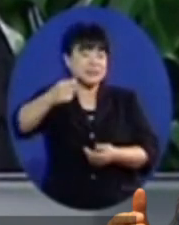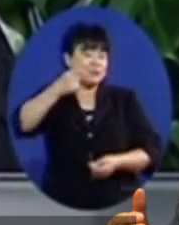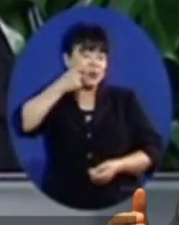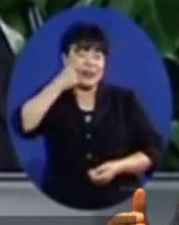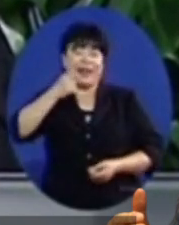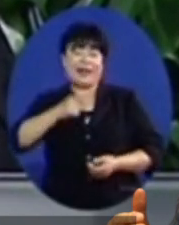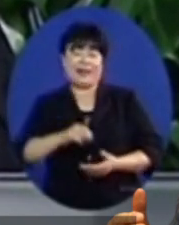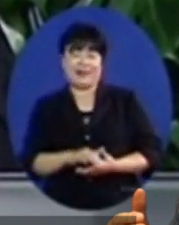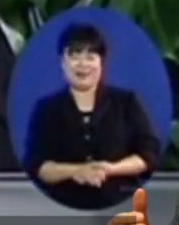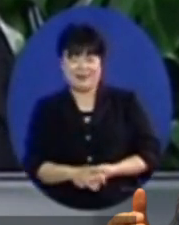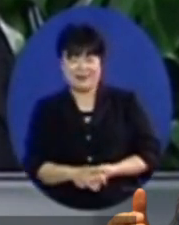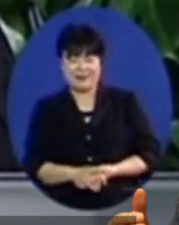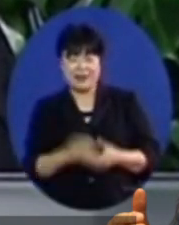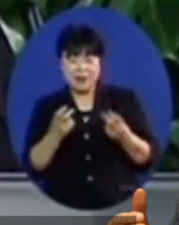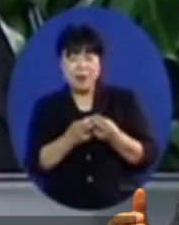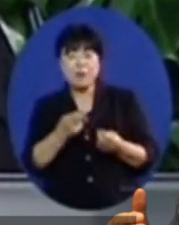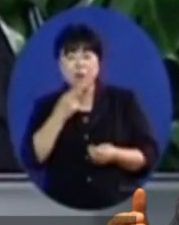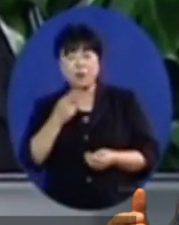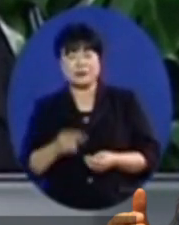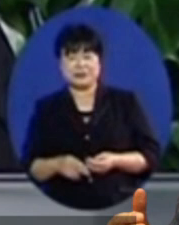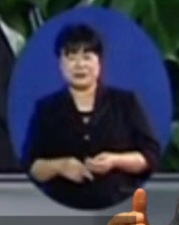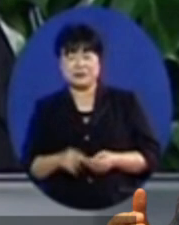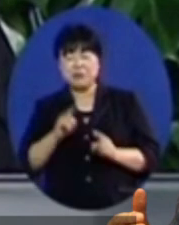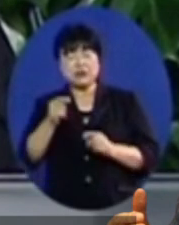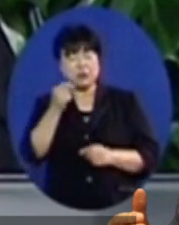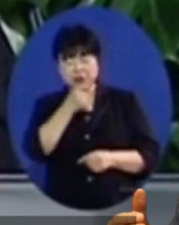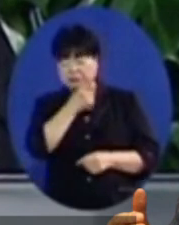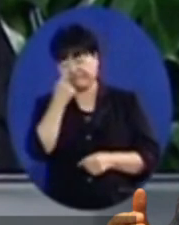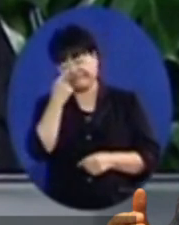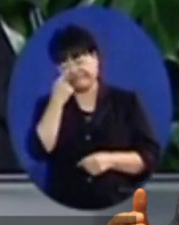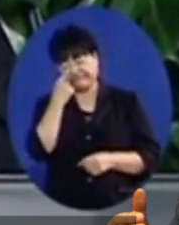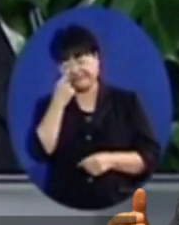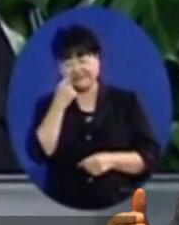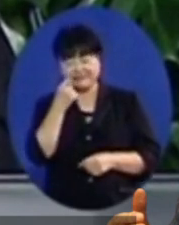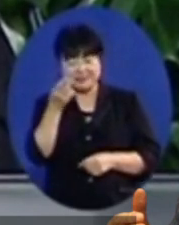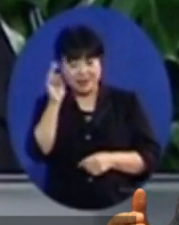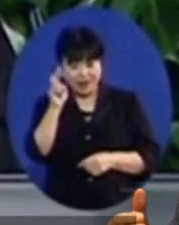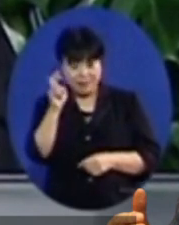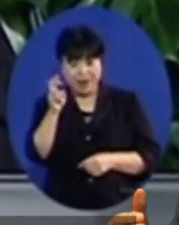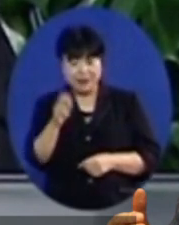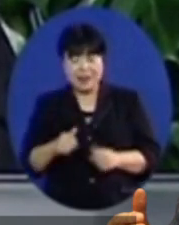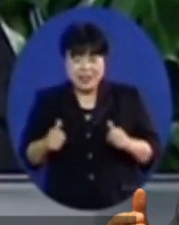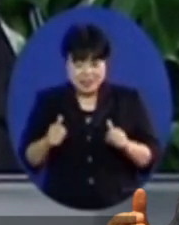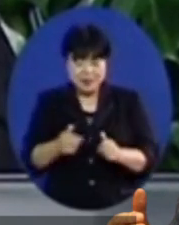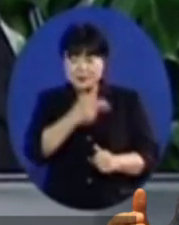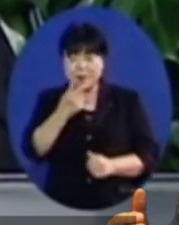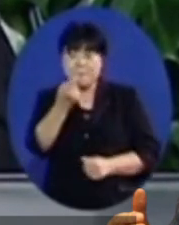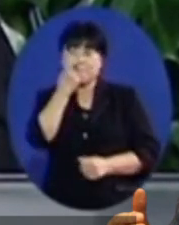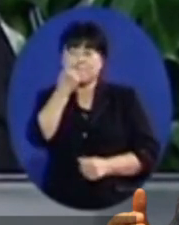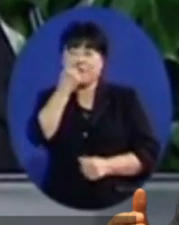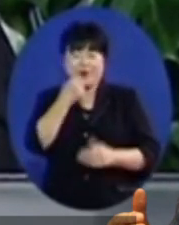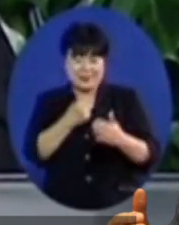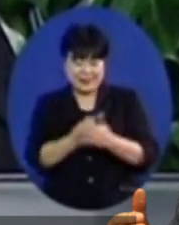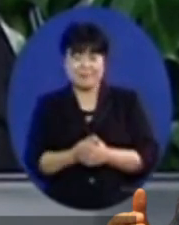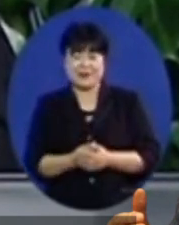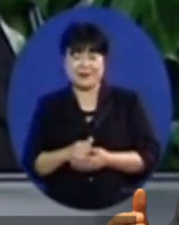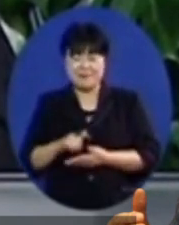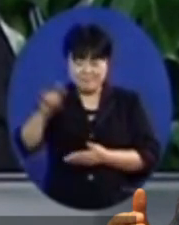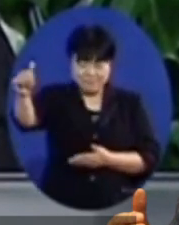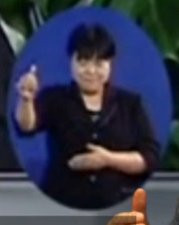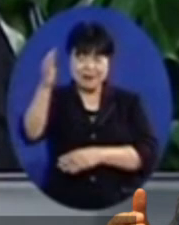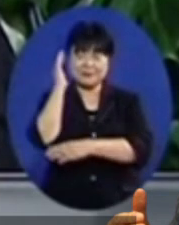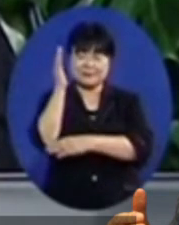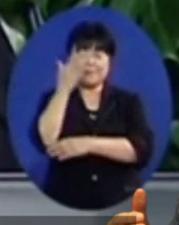뭐 별 도리 없이 벙어리 되었지요. 그런데 열심히 하니까 되더라고요.